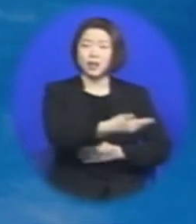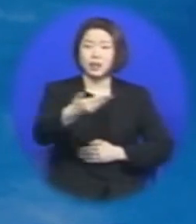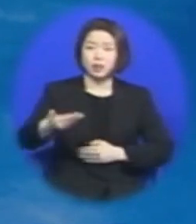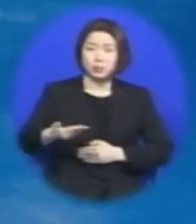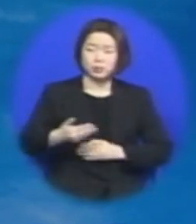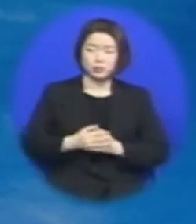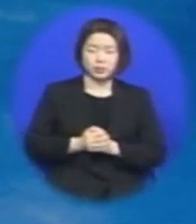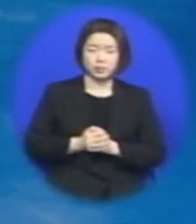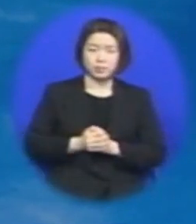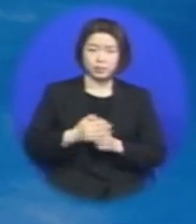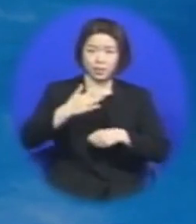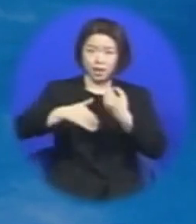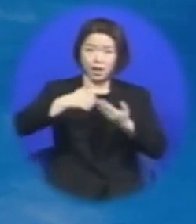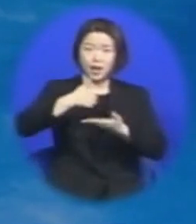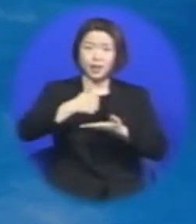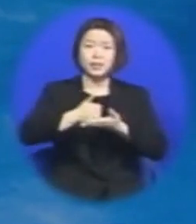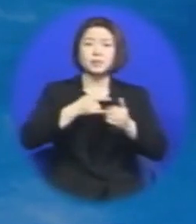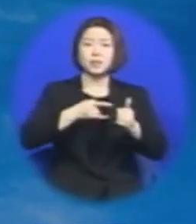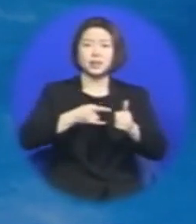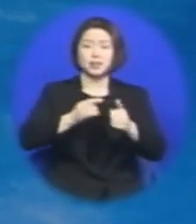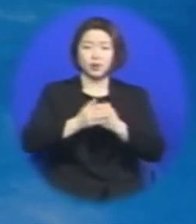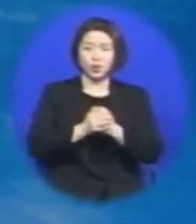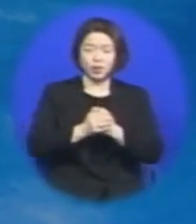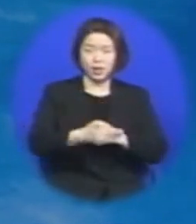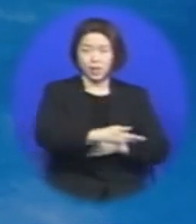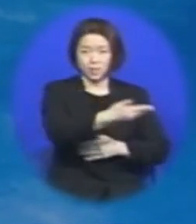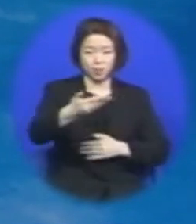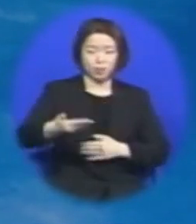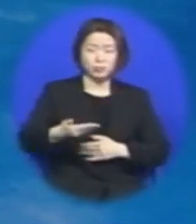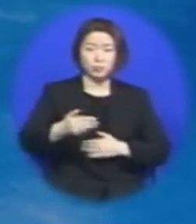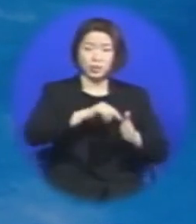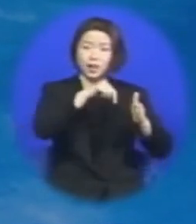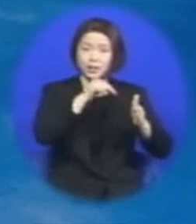여러분 하나님께서 여러분